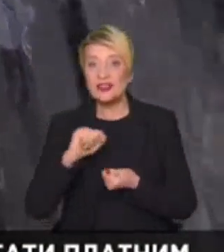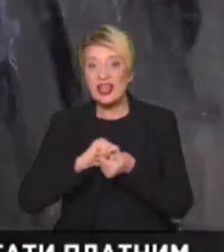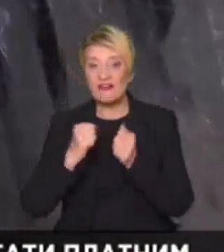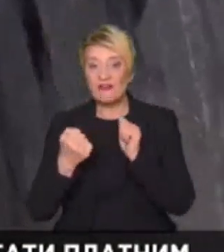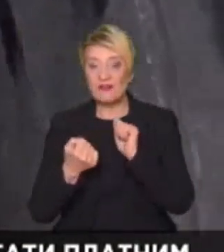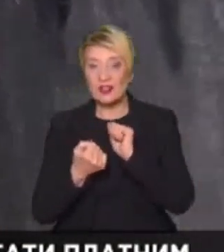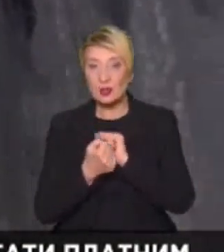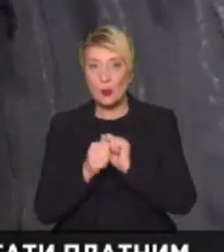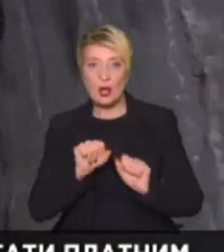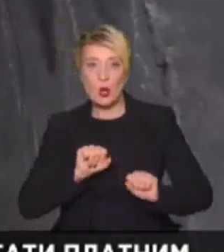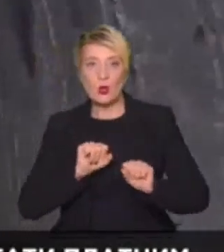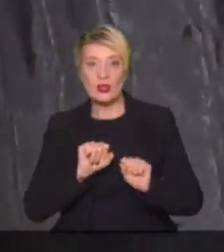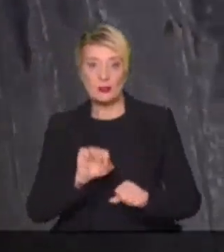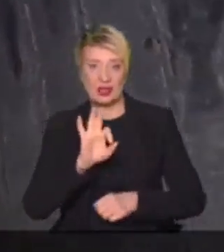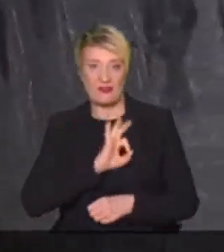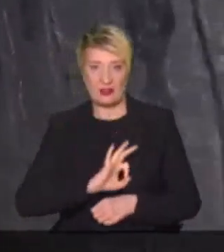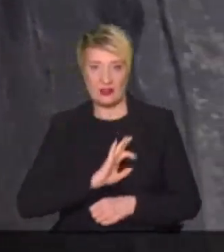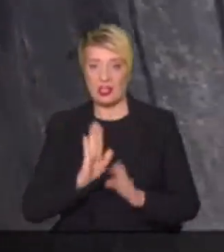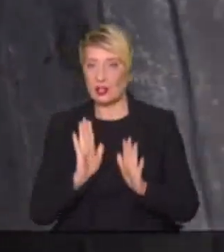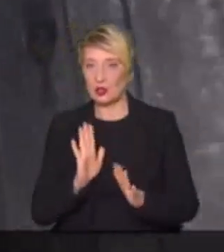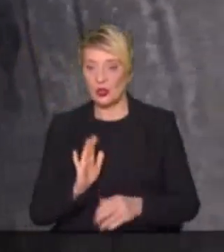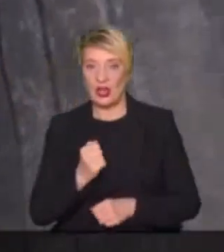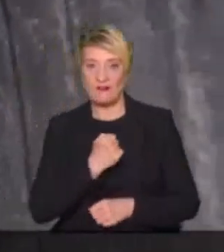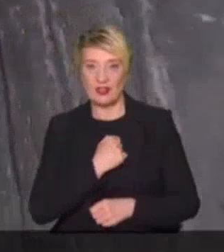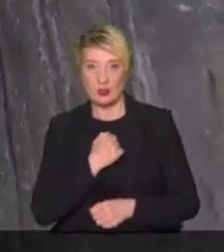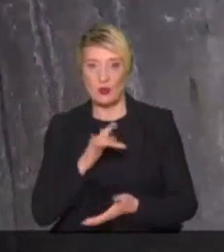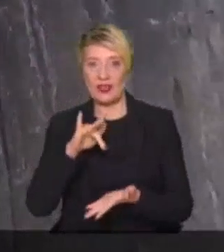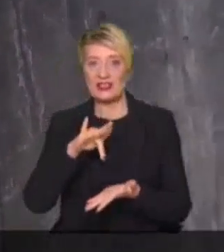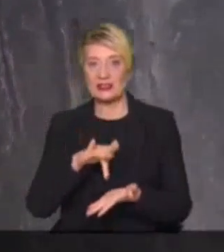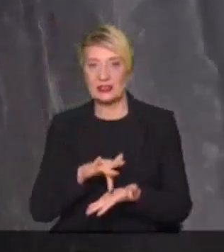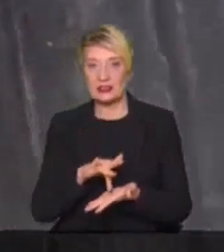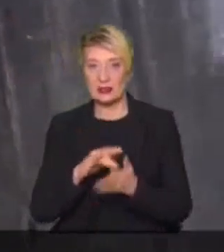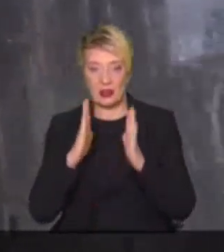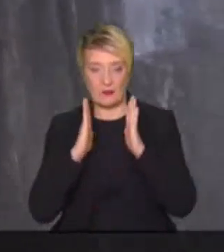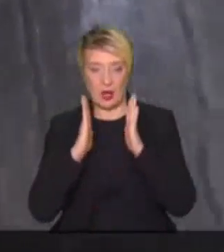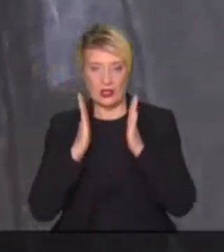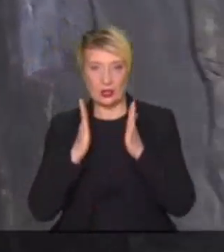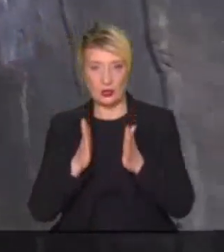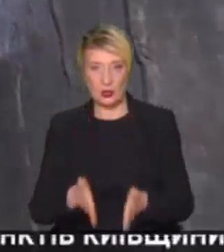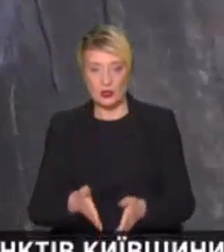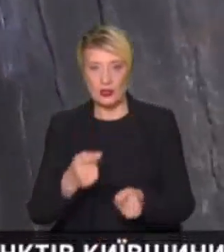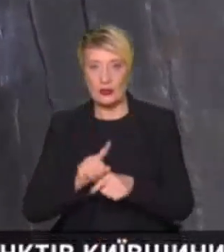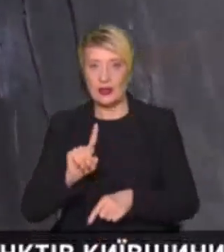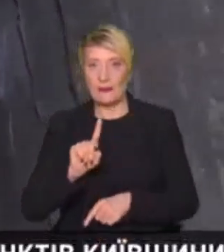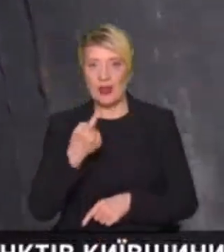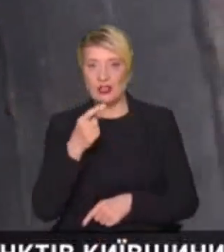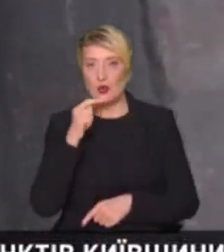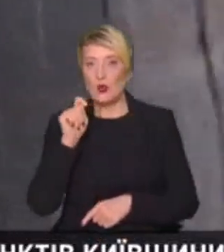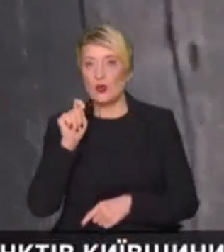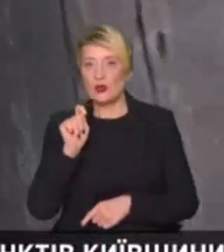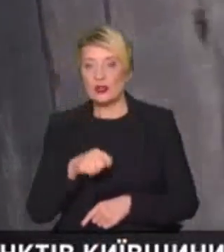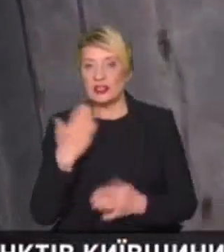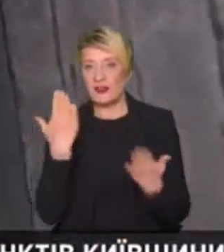укріплення використовуються не лише у військових цілях. У цих похмурих коридорах знімався перший український